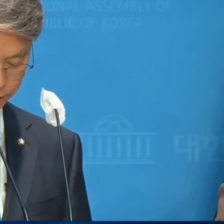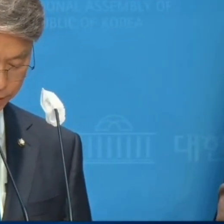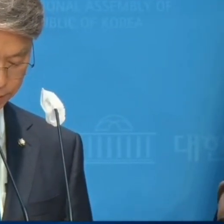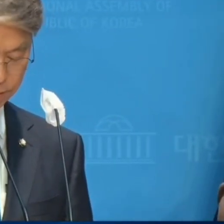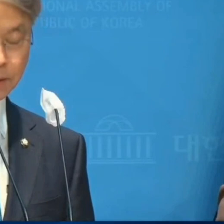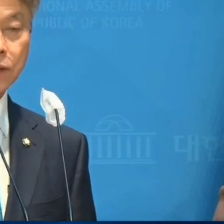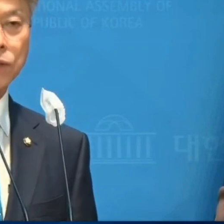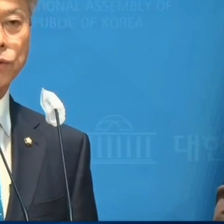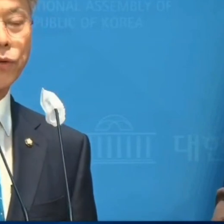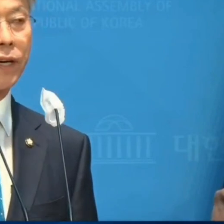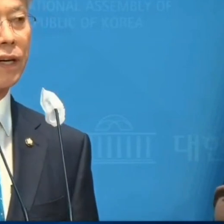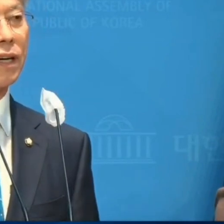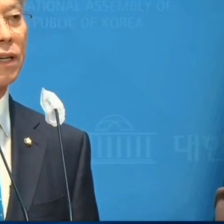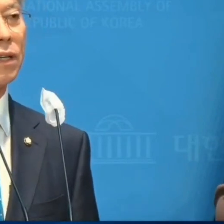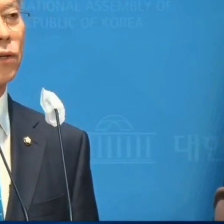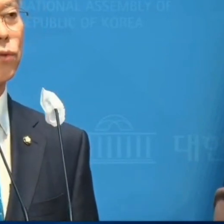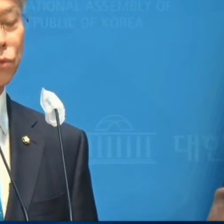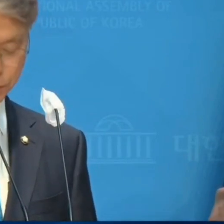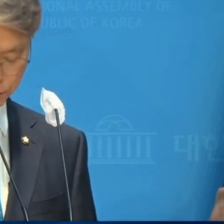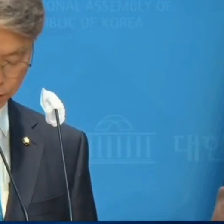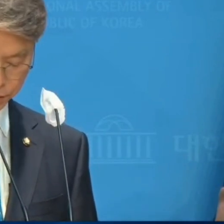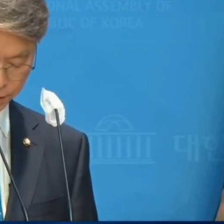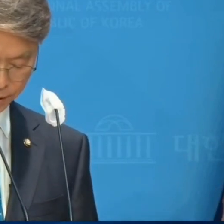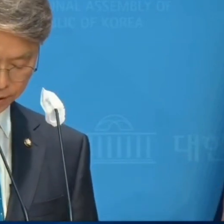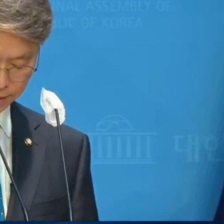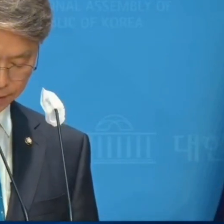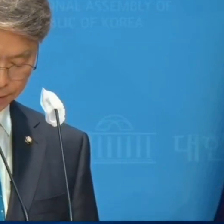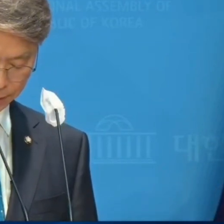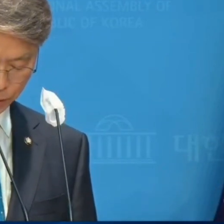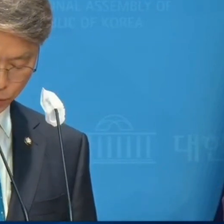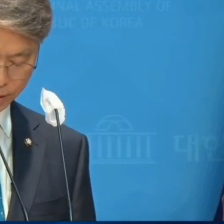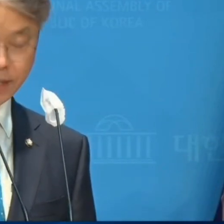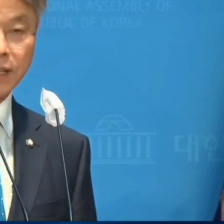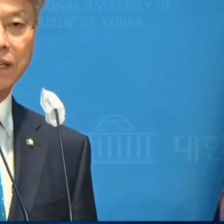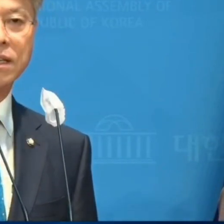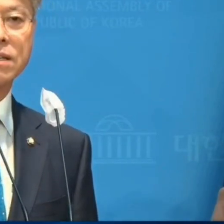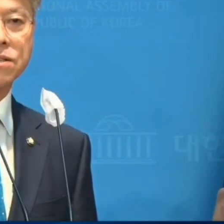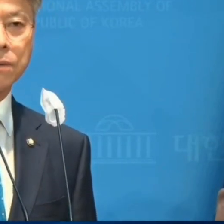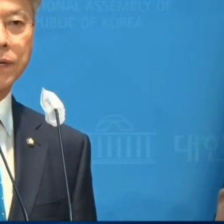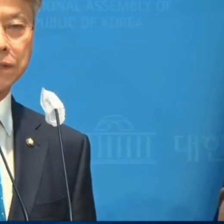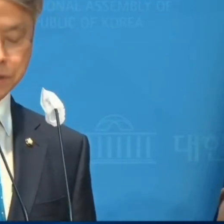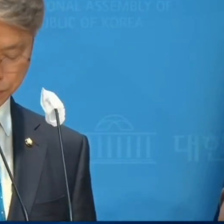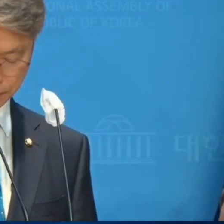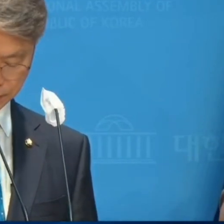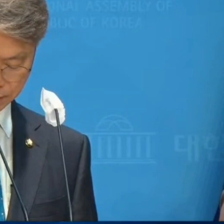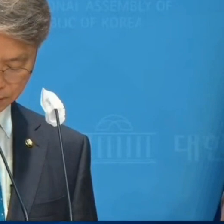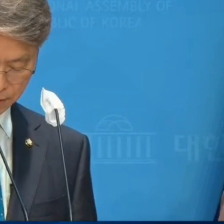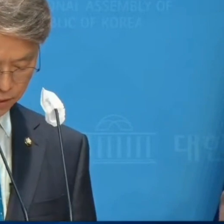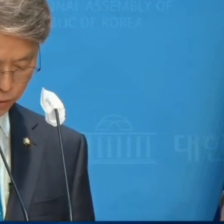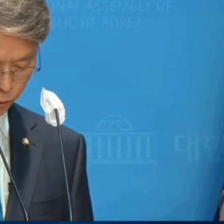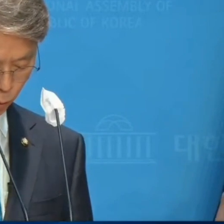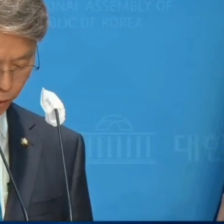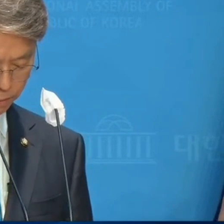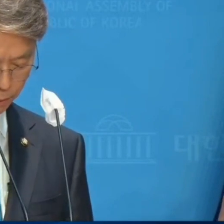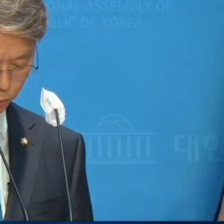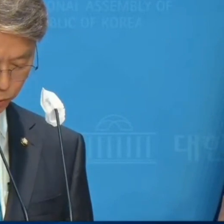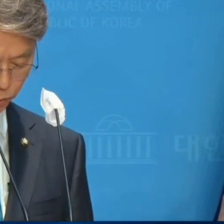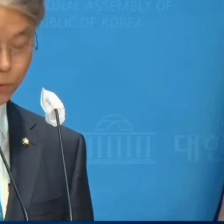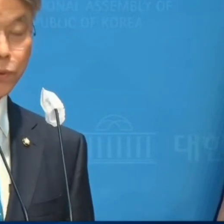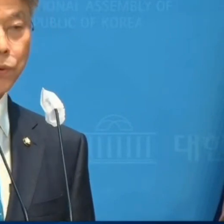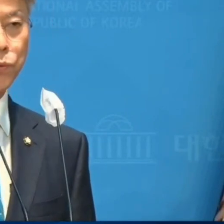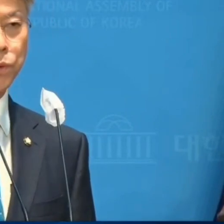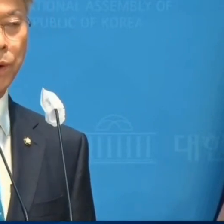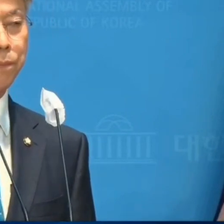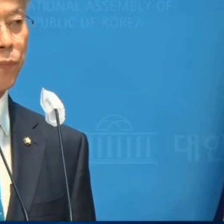하는 검사들은 국회가 국민을 대신해 단호하게 처벌할 것입니다. 지위 고하를